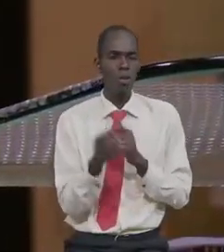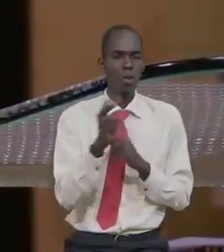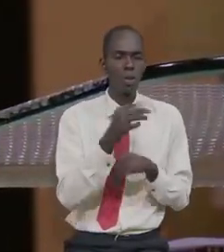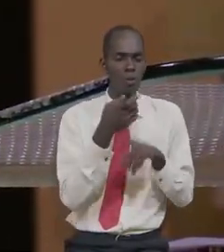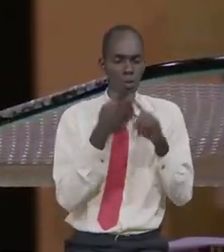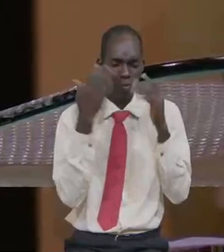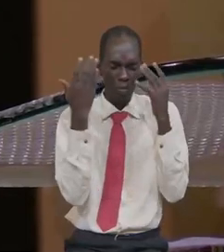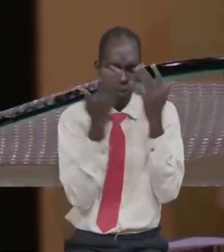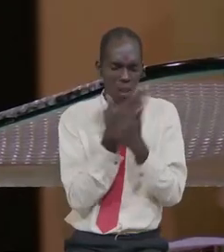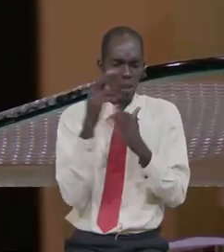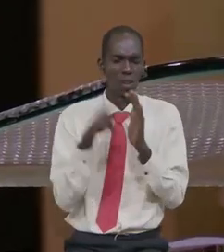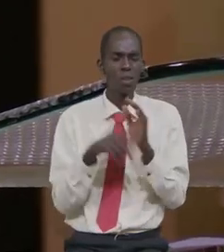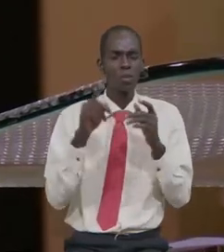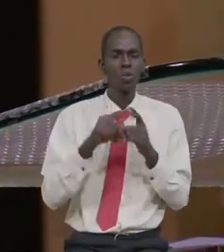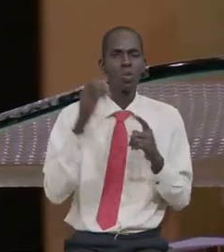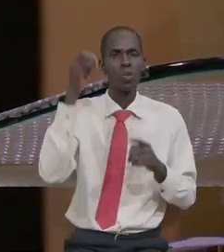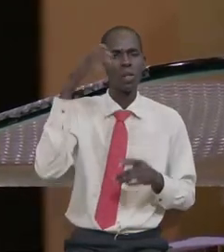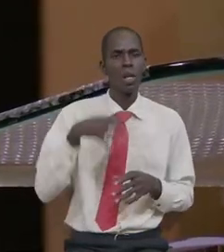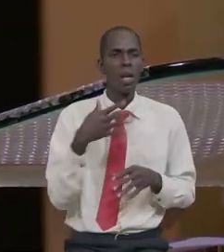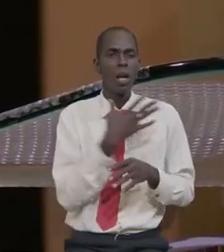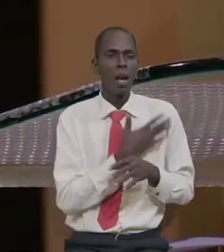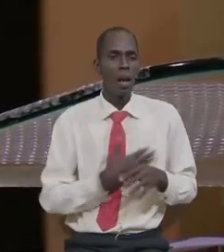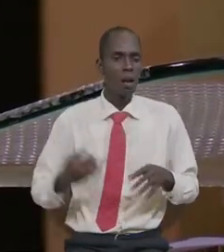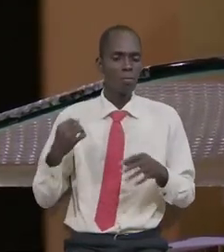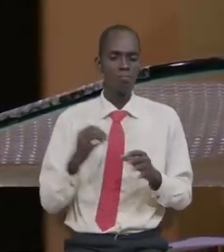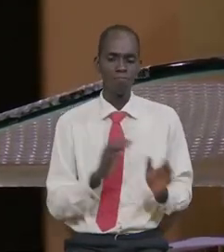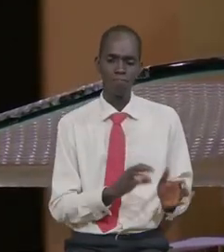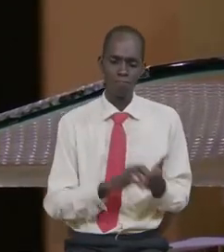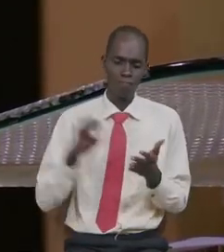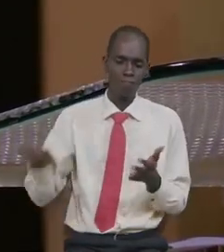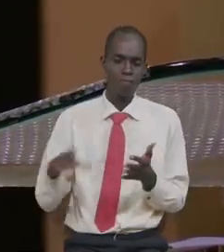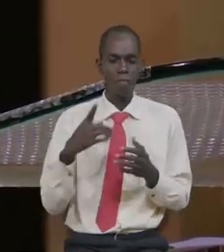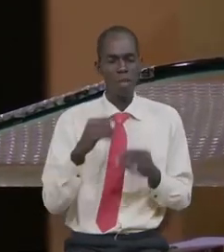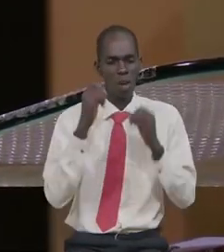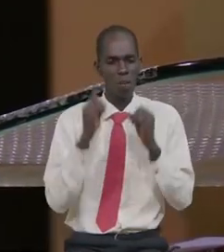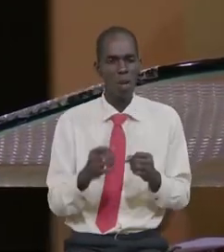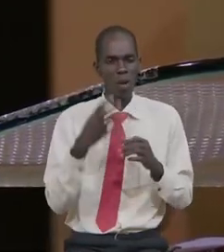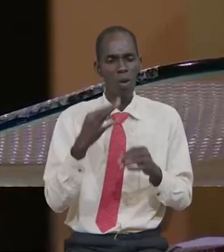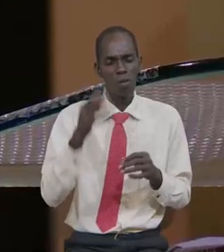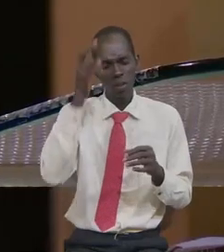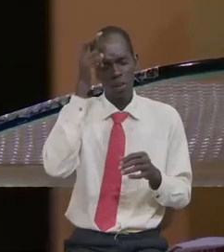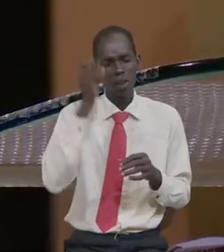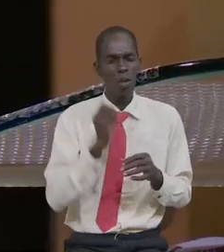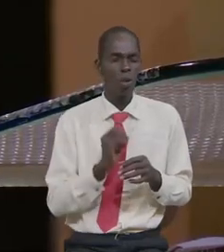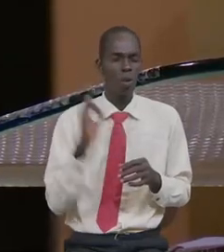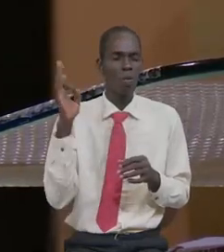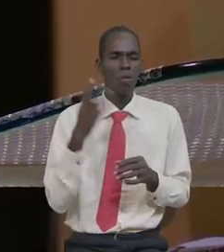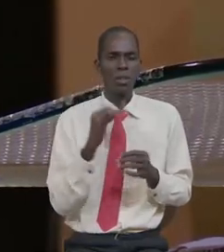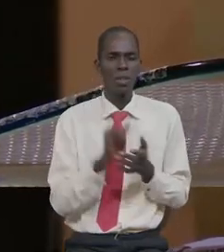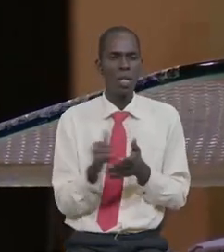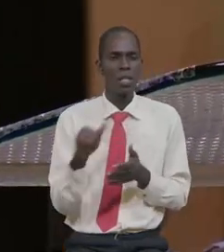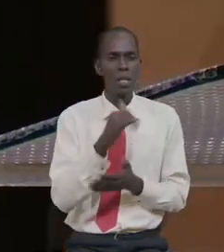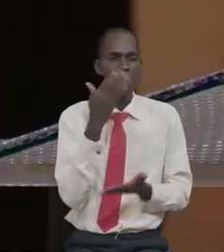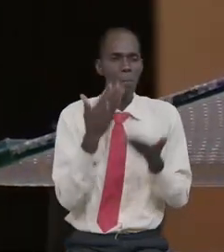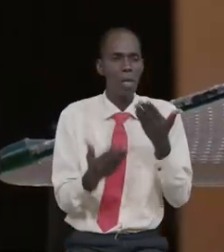et qu'ils passent des ténèbres à la lumière et de la puissance de Satan à Dieu pour qu'ils reçoivent par la